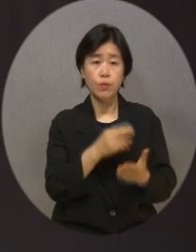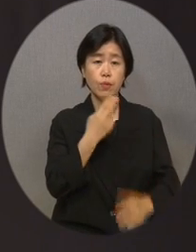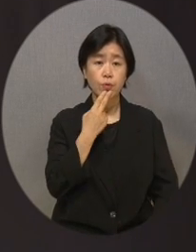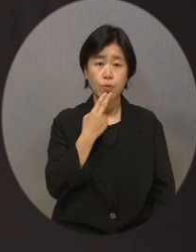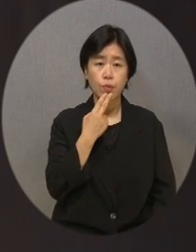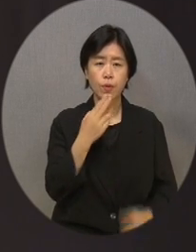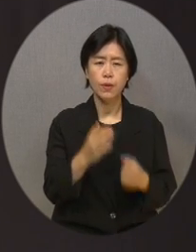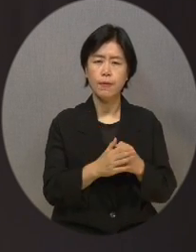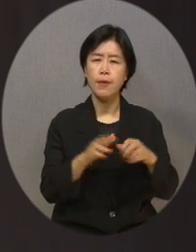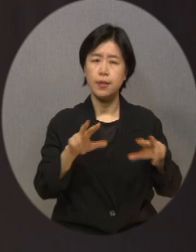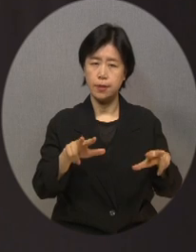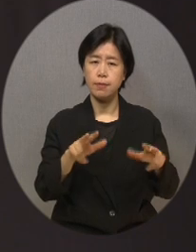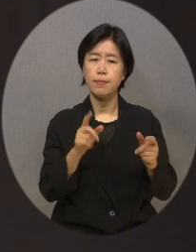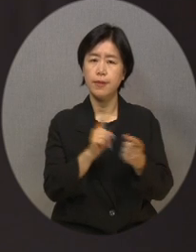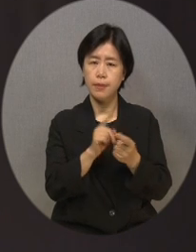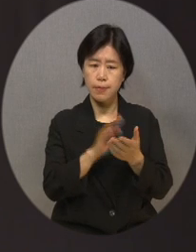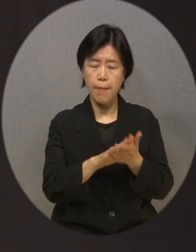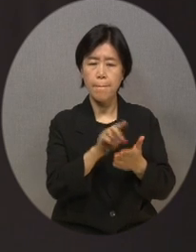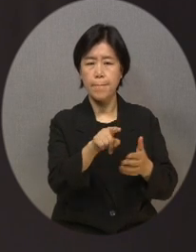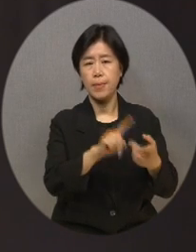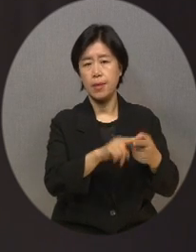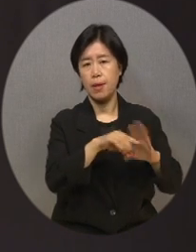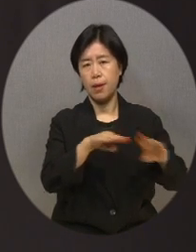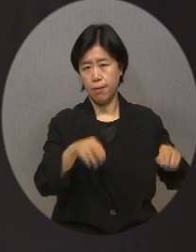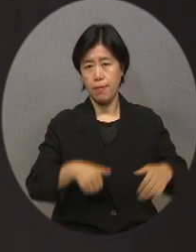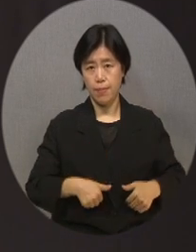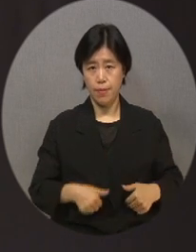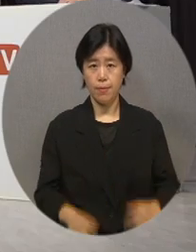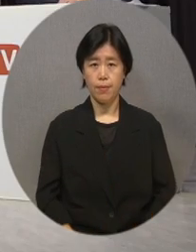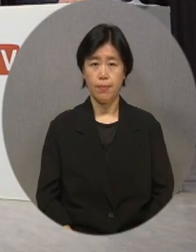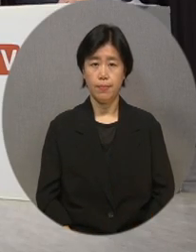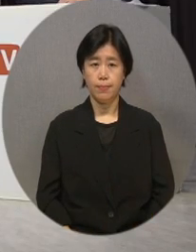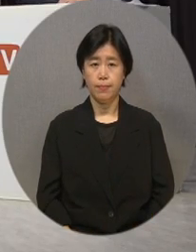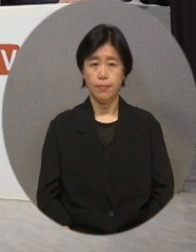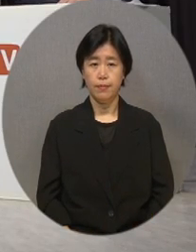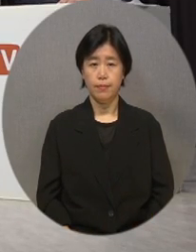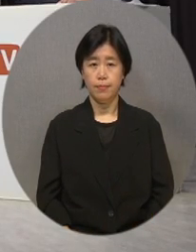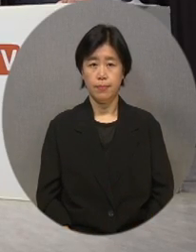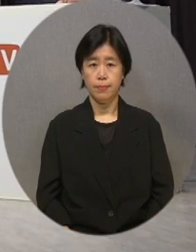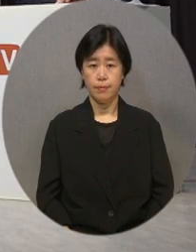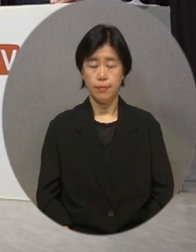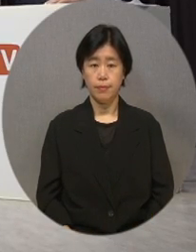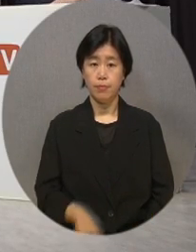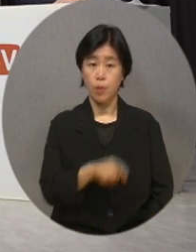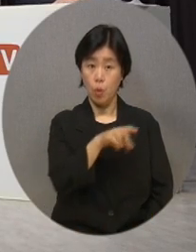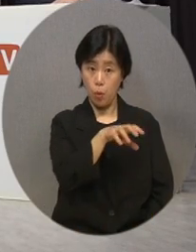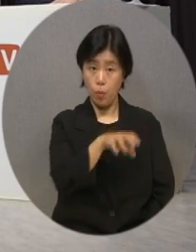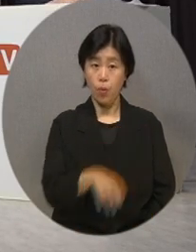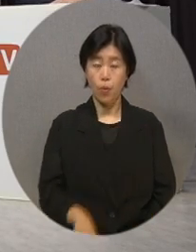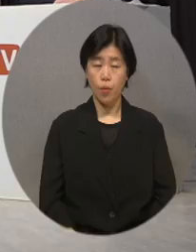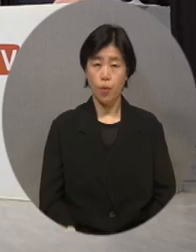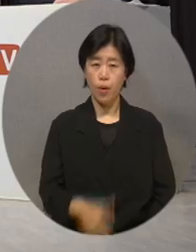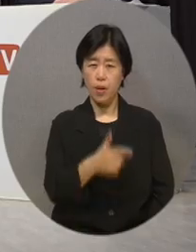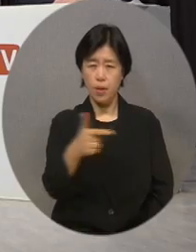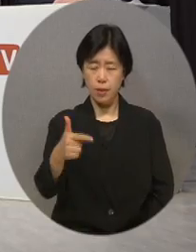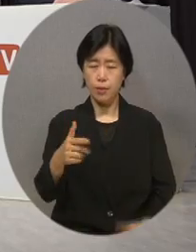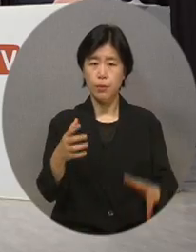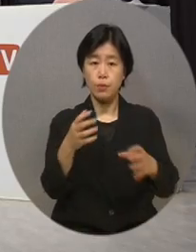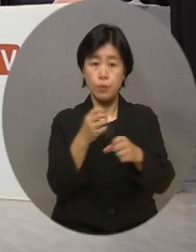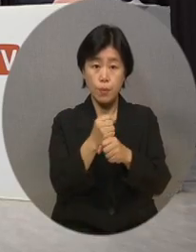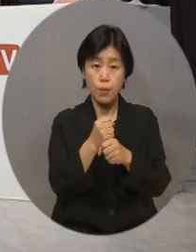필요가 분명하게 있는 것이다. 이렇게 생각이 됩니다. 사실 경기 북부 지역은 상급